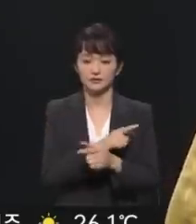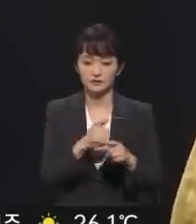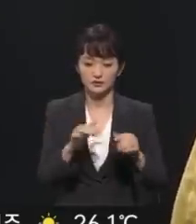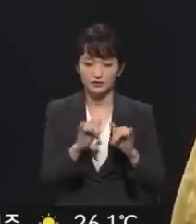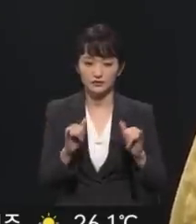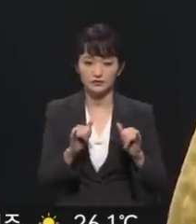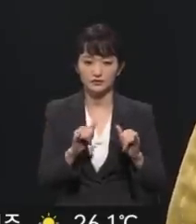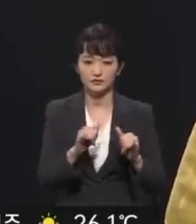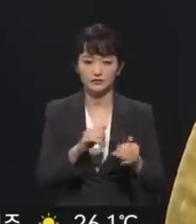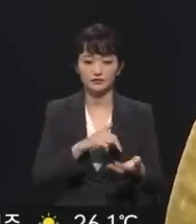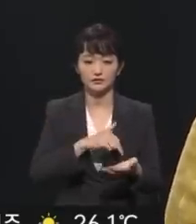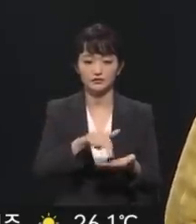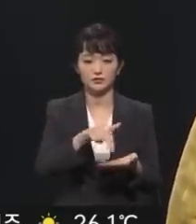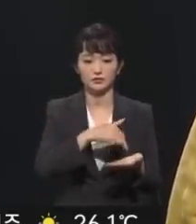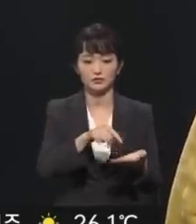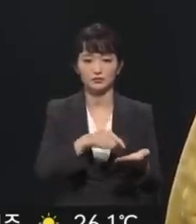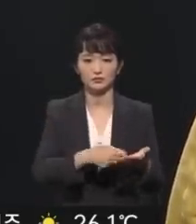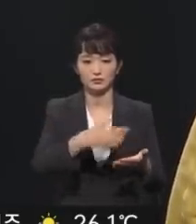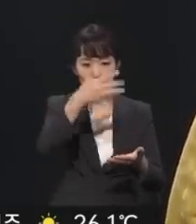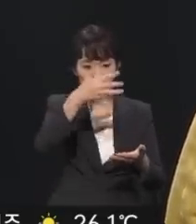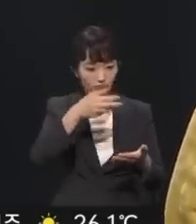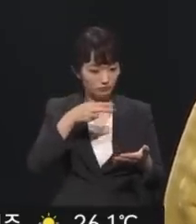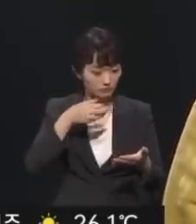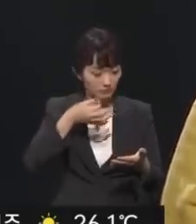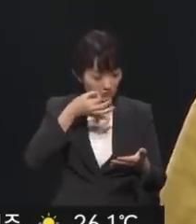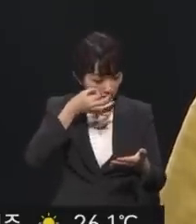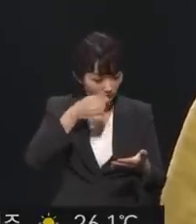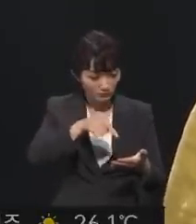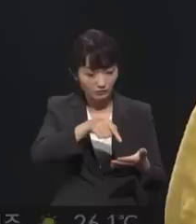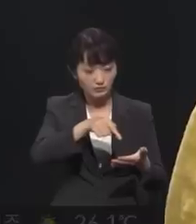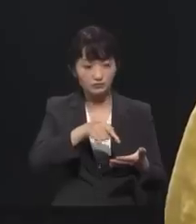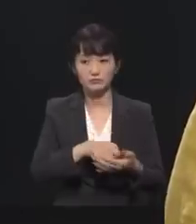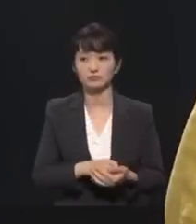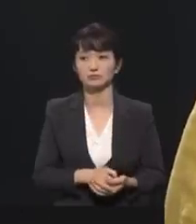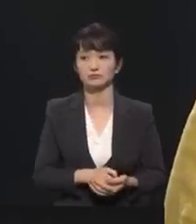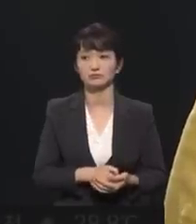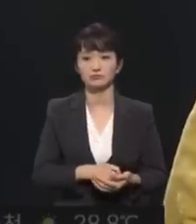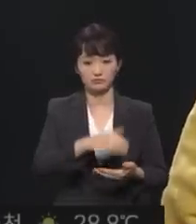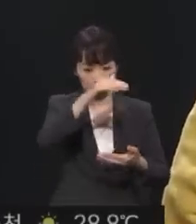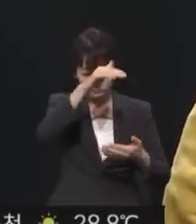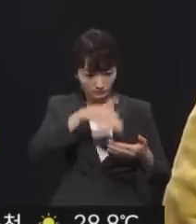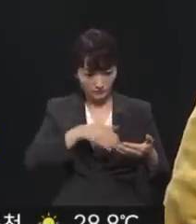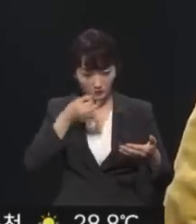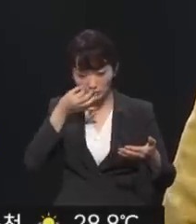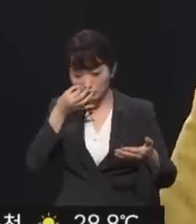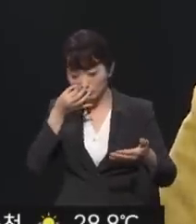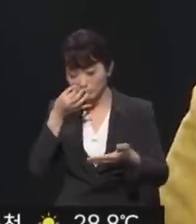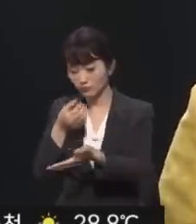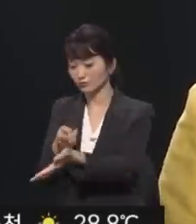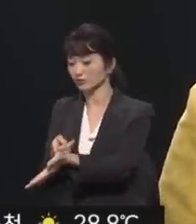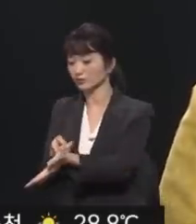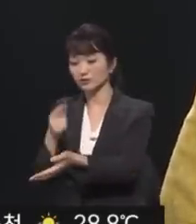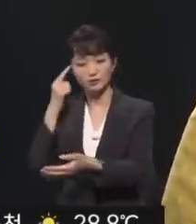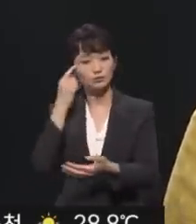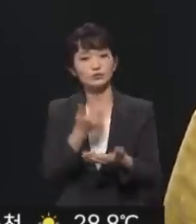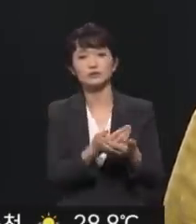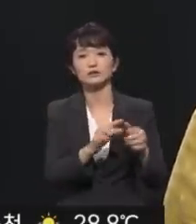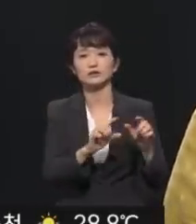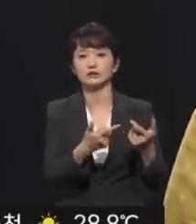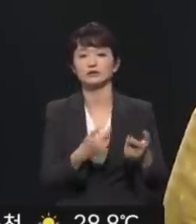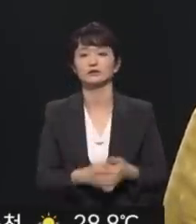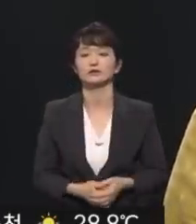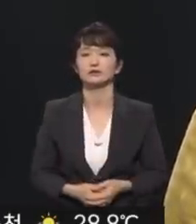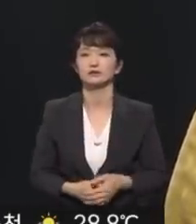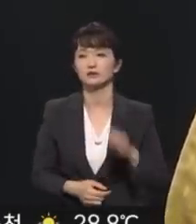공지 방식으로 일정 올라와서 단 봤다 그리고 직접 키 메시지를 보여 주시려고 은행의 그게 충격적이었던 게 아니고